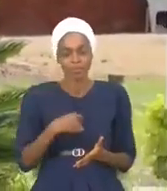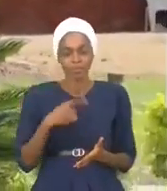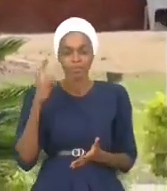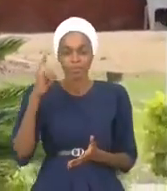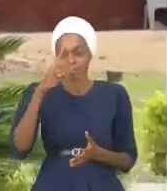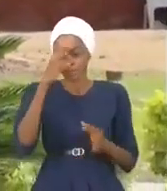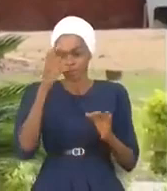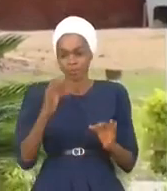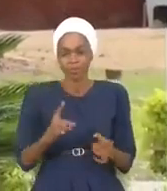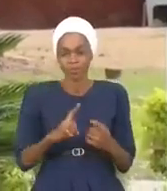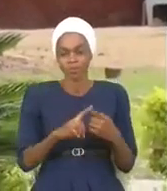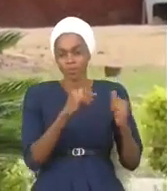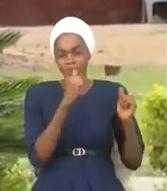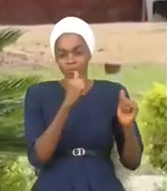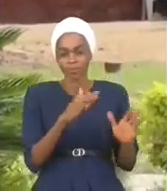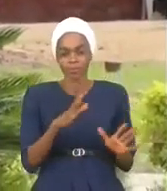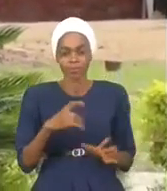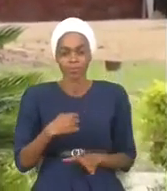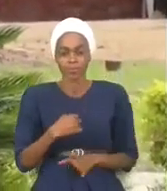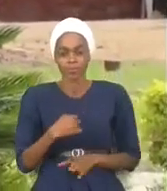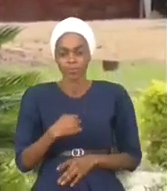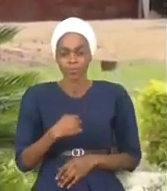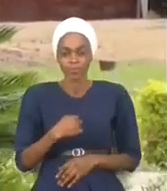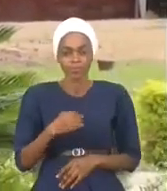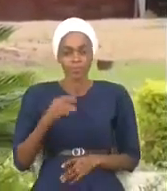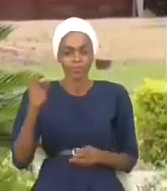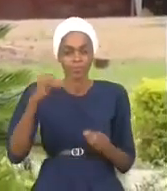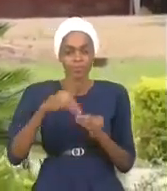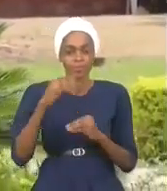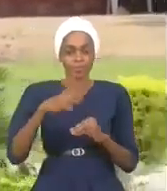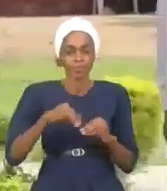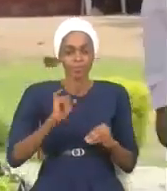إنك هتباركني أكتر